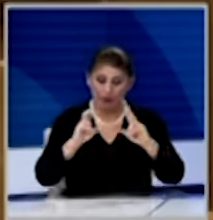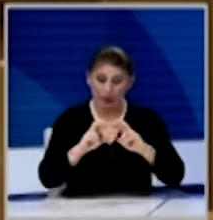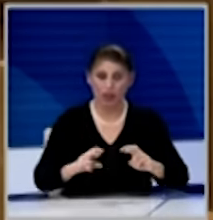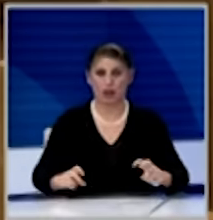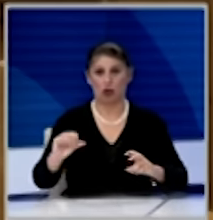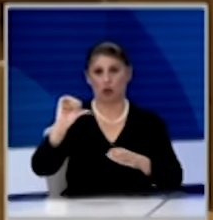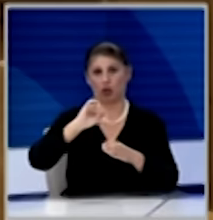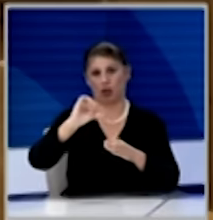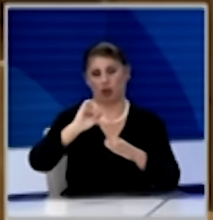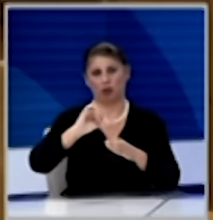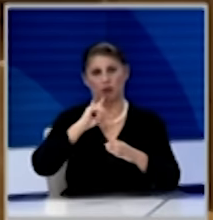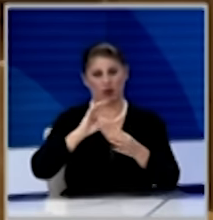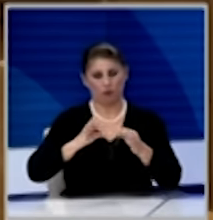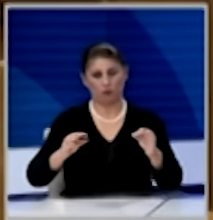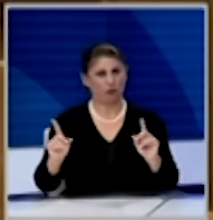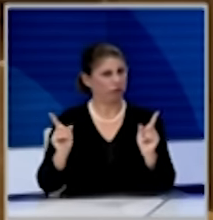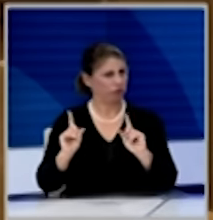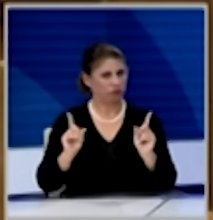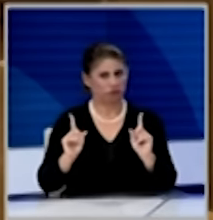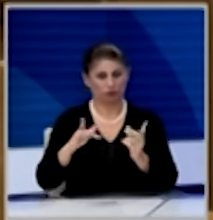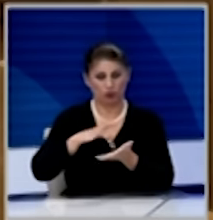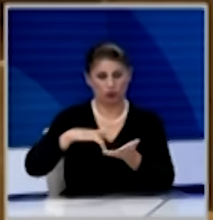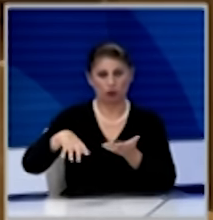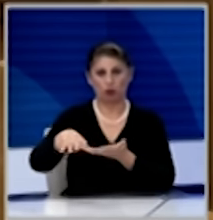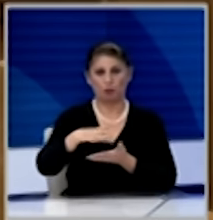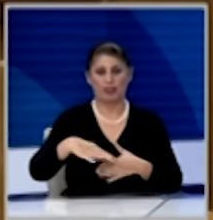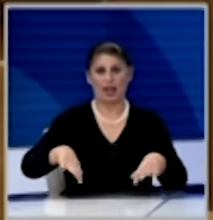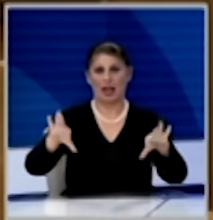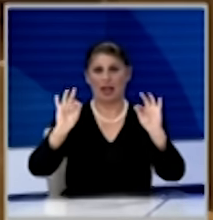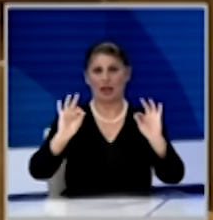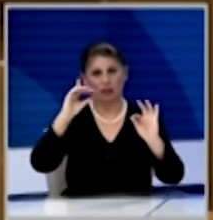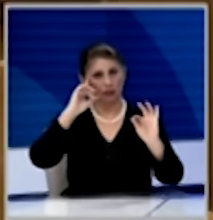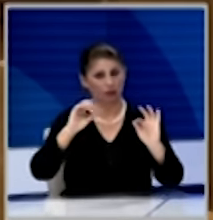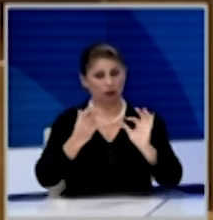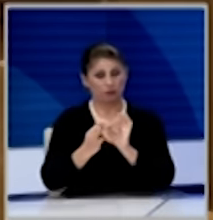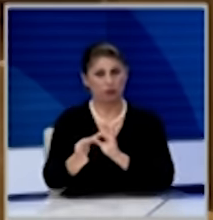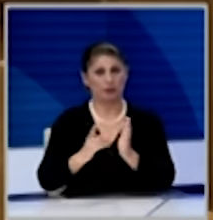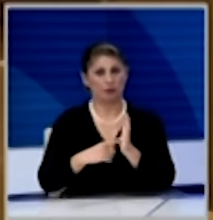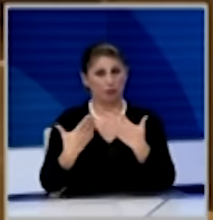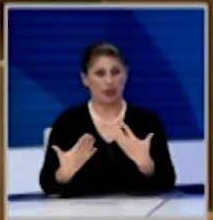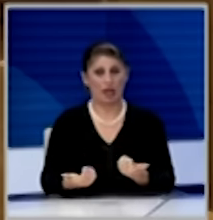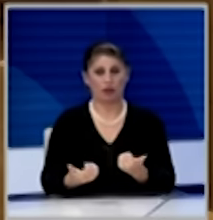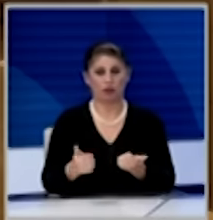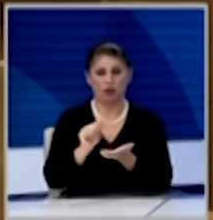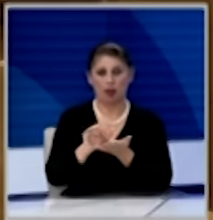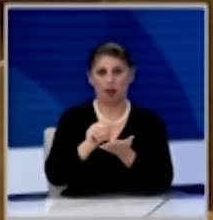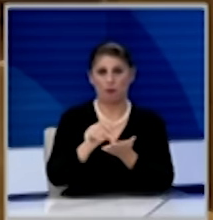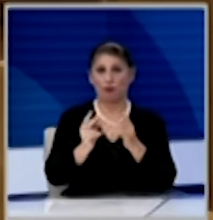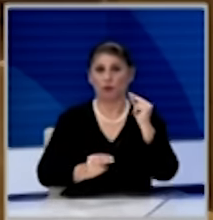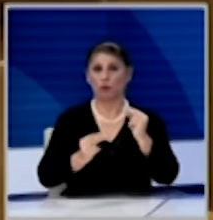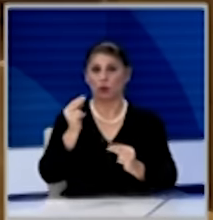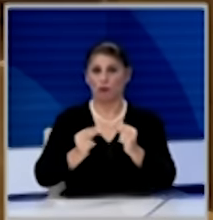νερού δεν θα μπω σε λεπτομέρειες οι τοπικές αρχές γνωρίζουν τι μέτρα πρέπει να παρθούν για να αποφευχθούν